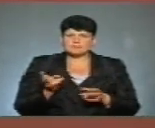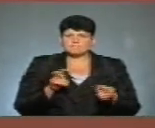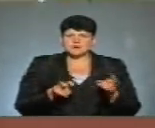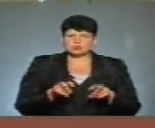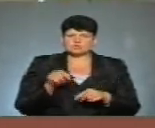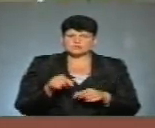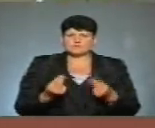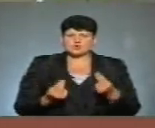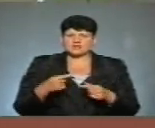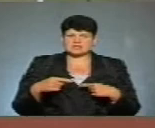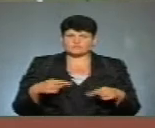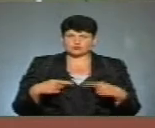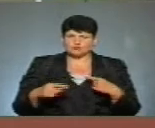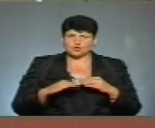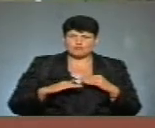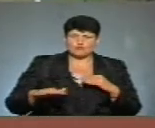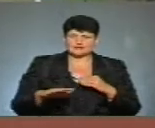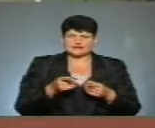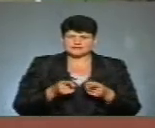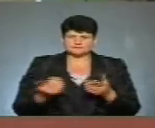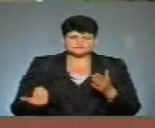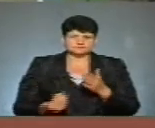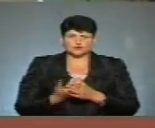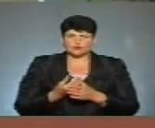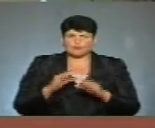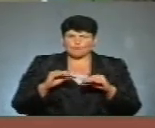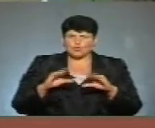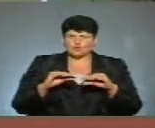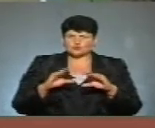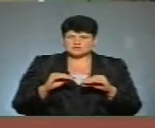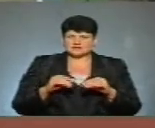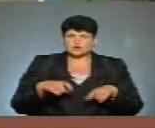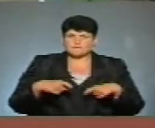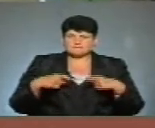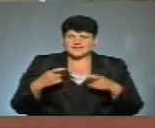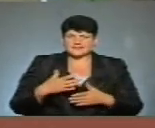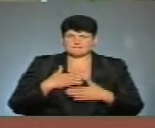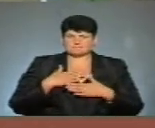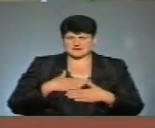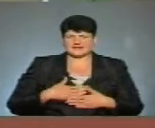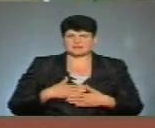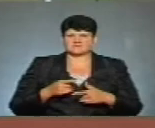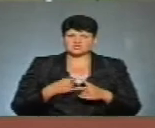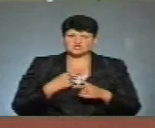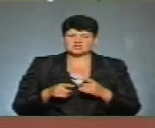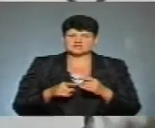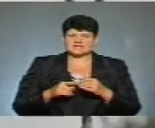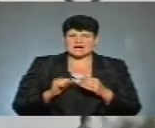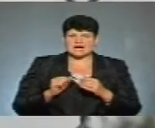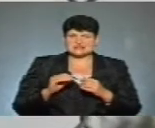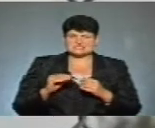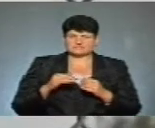в футбол. Покриття дійсно новітнє, воно дуже пружинить. На ньому бігати набагато приємніше, ніж, наприклад, на землі, на